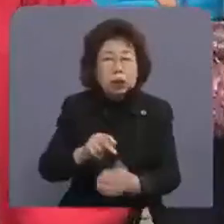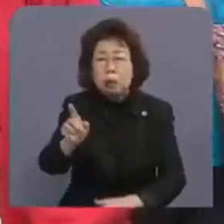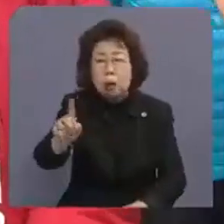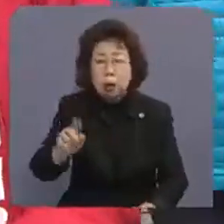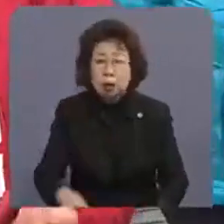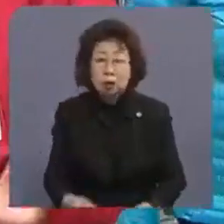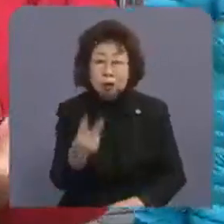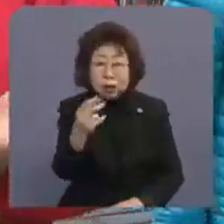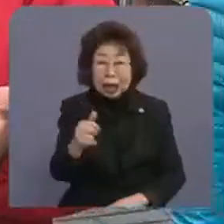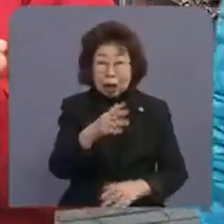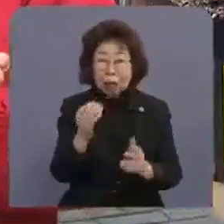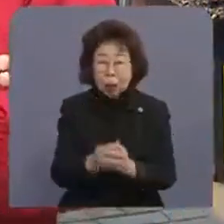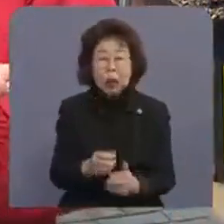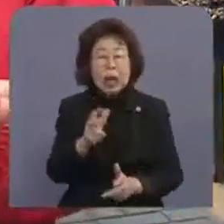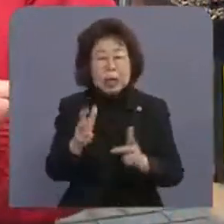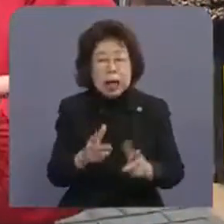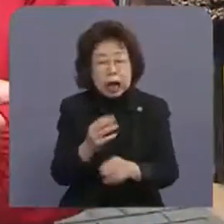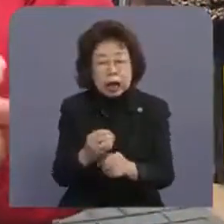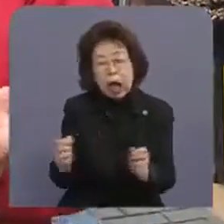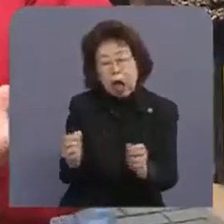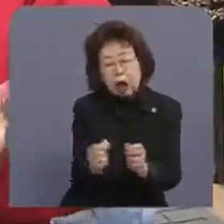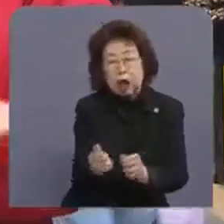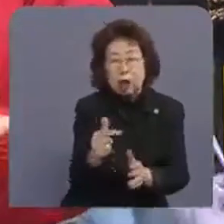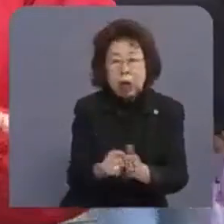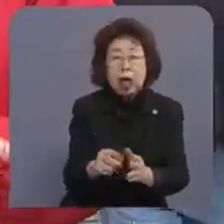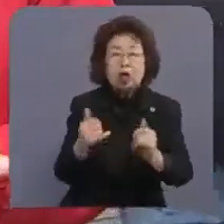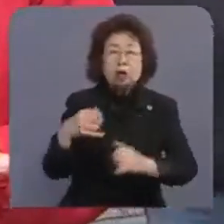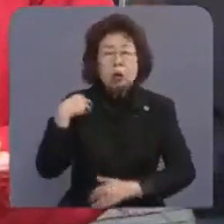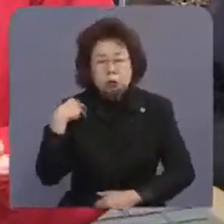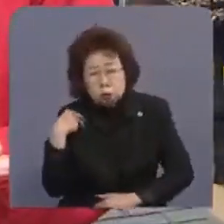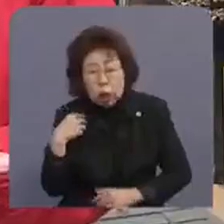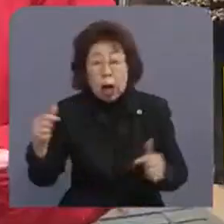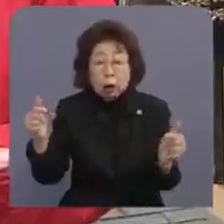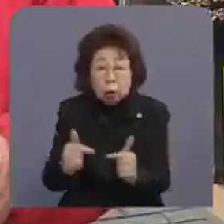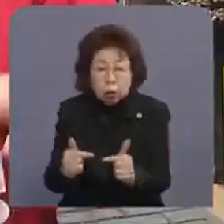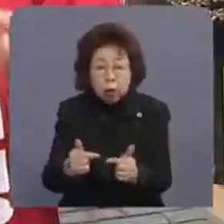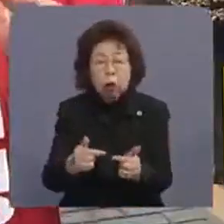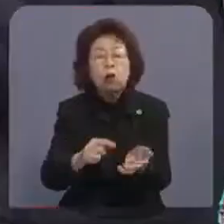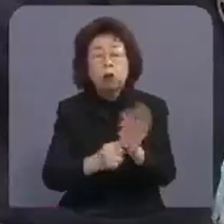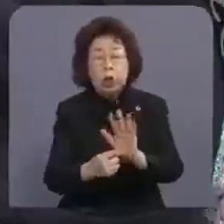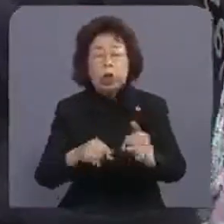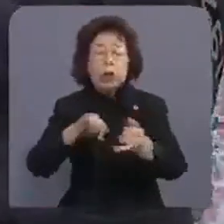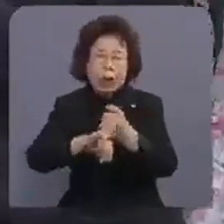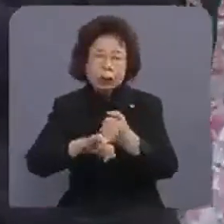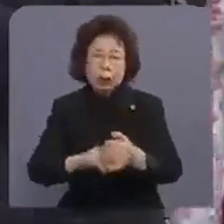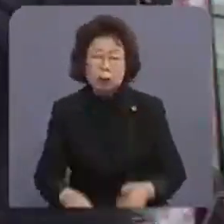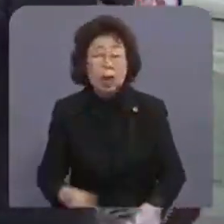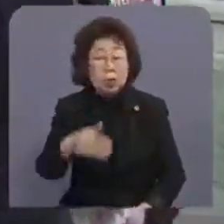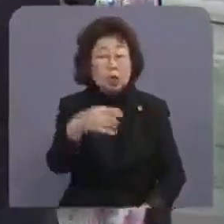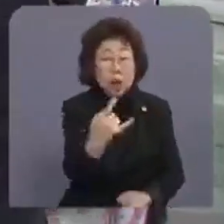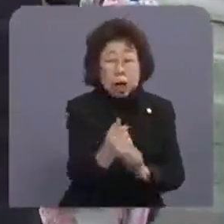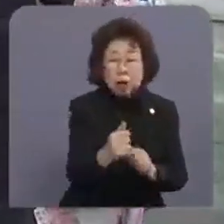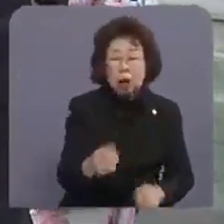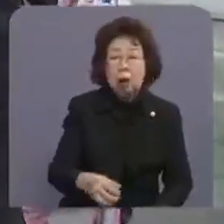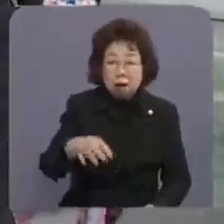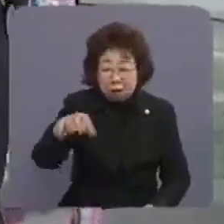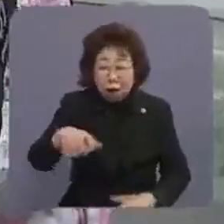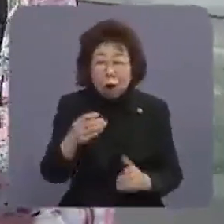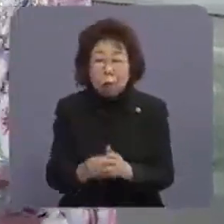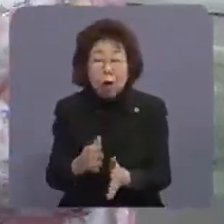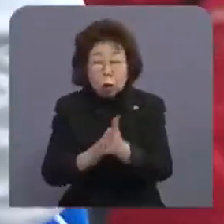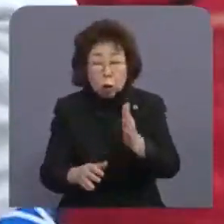두 후보 모두 사업기간 단축과 주민부담 경감을 약속했습니다. 최인호 후보는 역세권